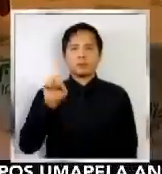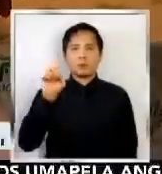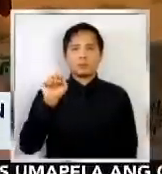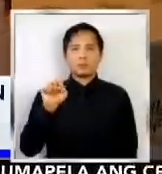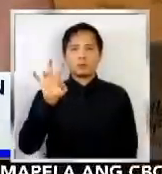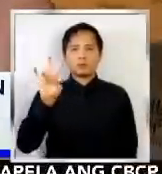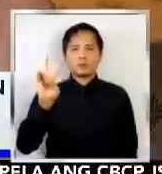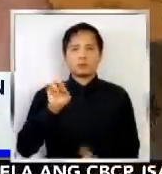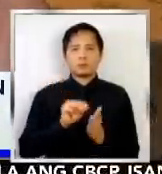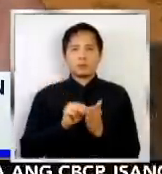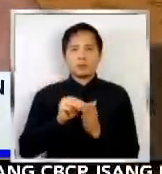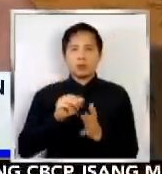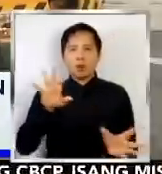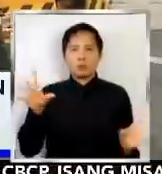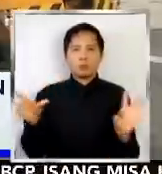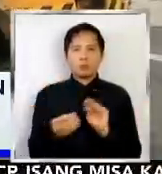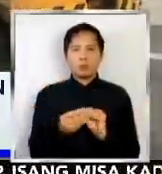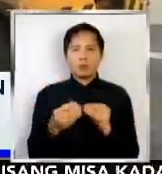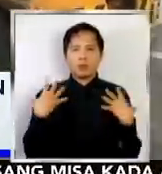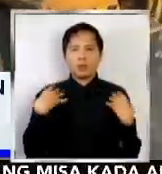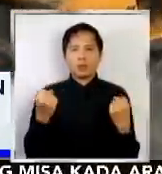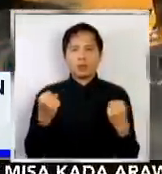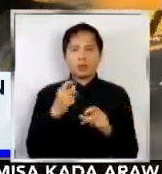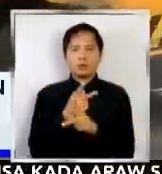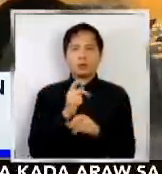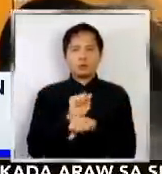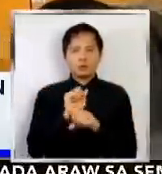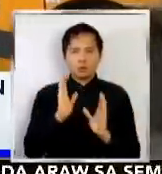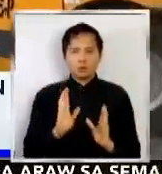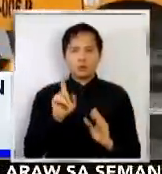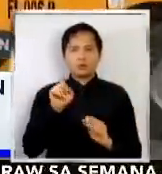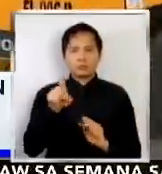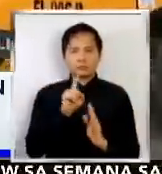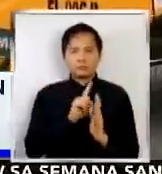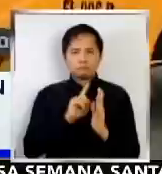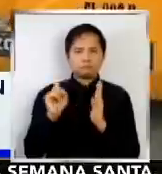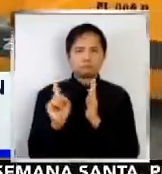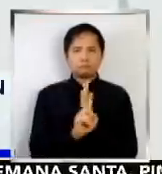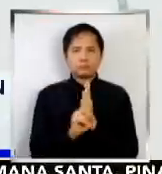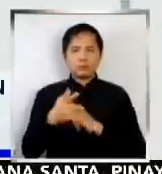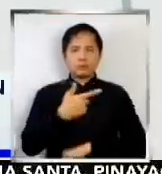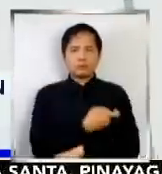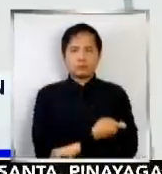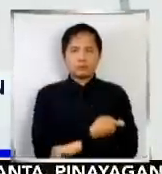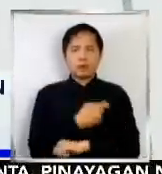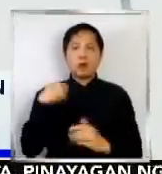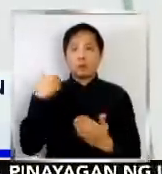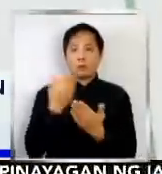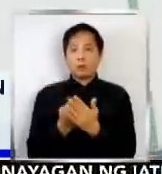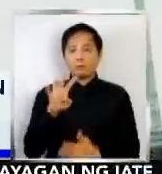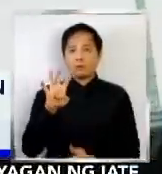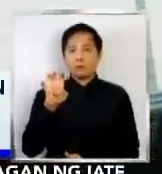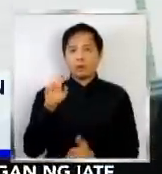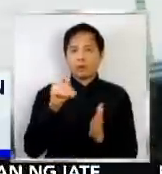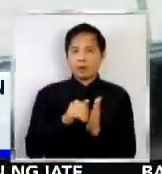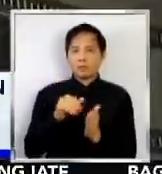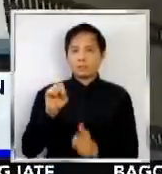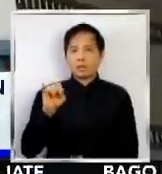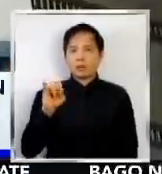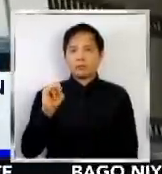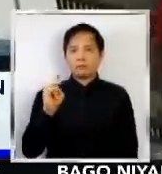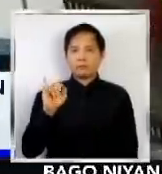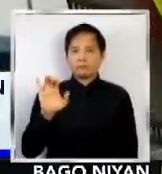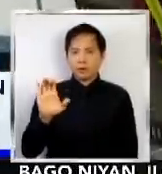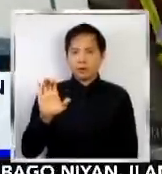workers na dapat maunang mabakunahan. Kaya ang dumating na 400,000 doses na Sinovac, ilalaan daw muna sa healthcare workers